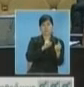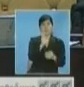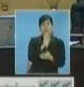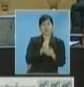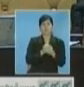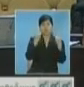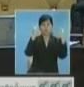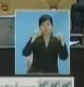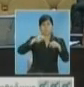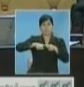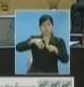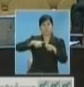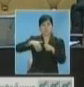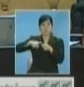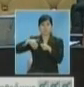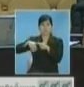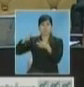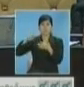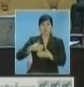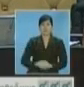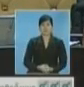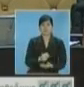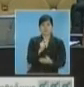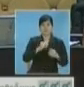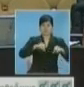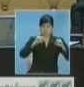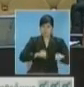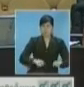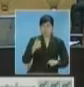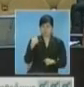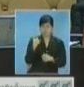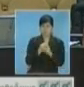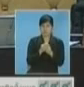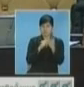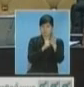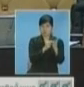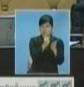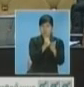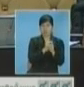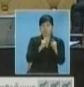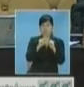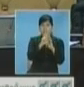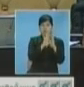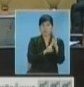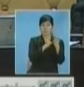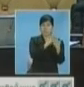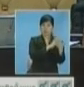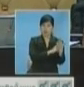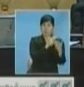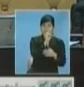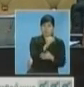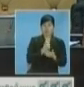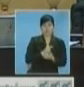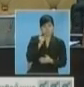ไม่อยู่อยู่แล้วนะครับแต่ข้อตกลงได้ยินยอมกันอย่างนั้นแต่พอเข้าสู่ระเบียบวาระแล้วเนี่ยกับยืนยันที่จะให้นายก